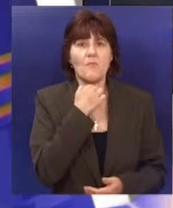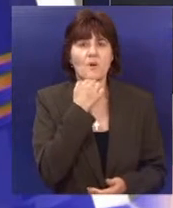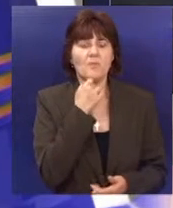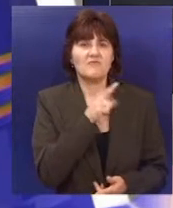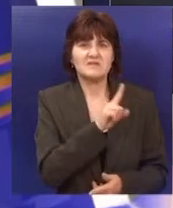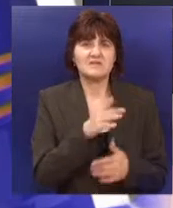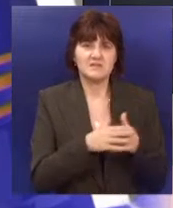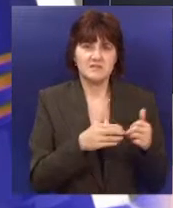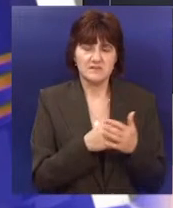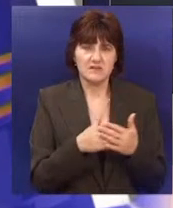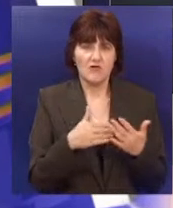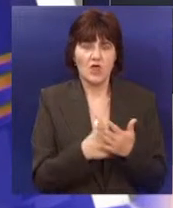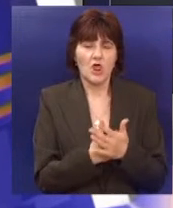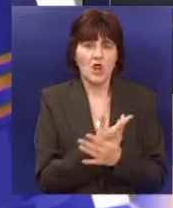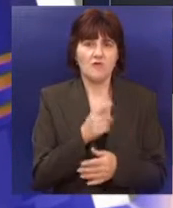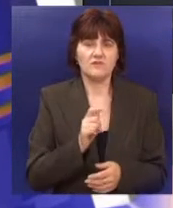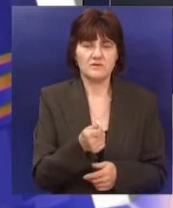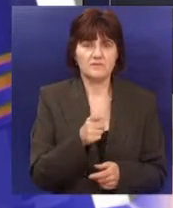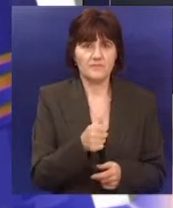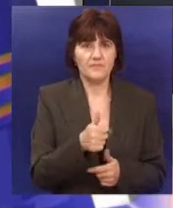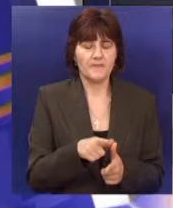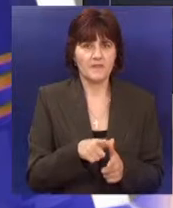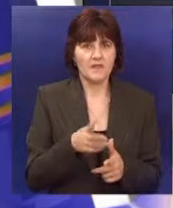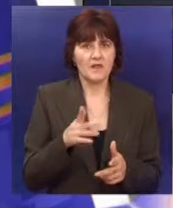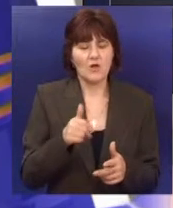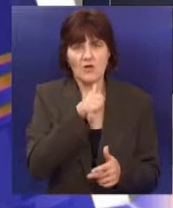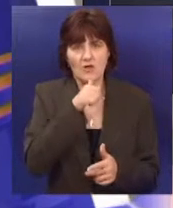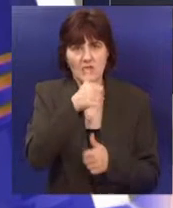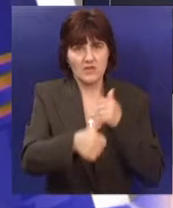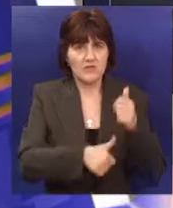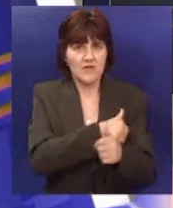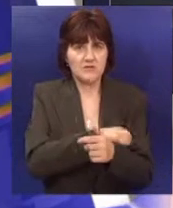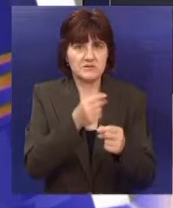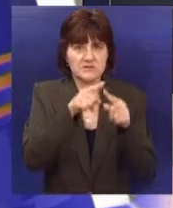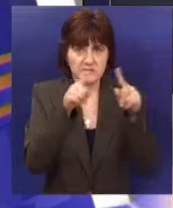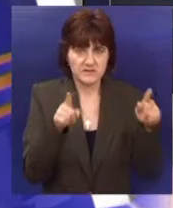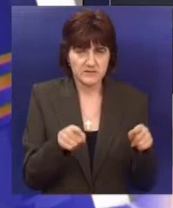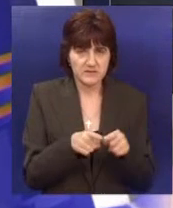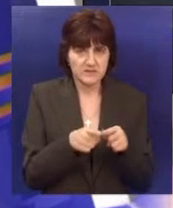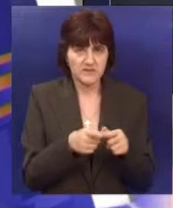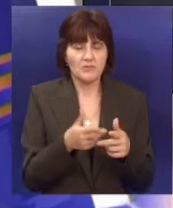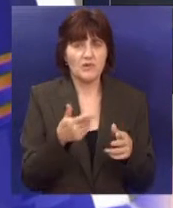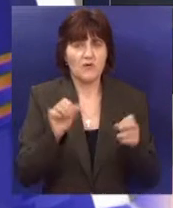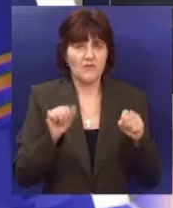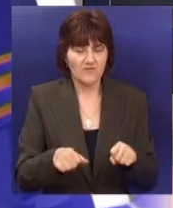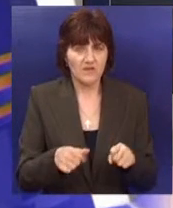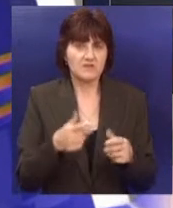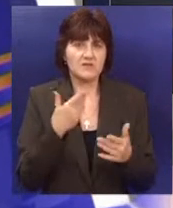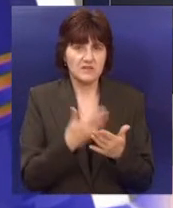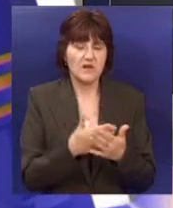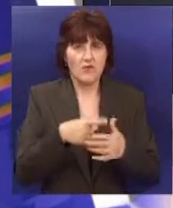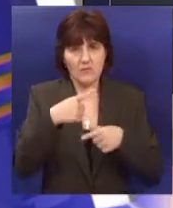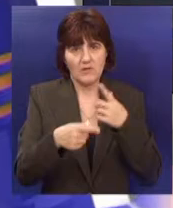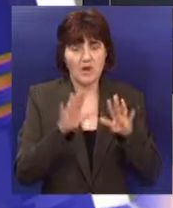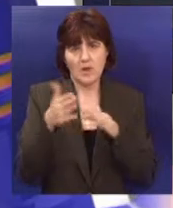Poljoprivrednici i dalje protestuju jer su nezadovoljni novim načinom subvencionisanja ratarske proizvodnje po prinosu, a ne po obradivoj površini, koji